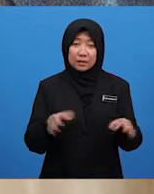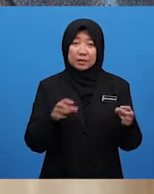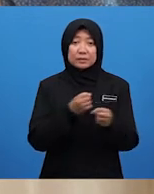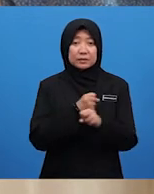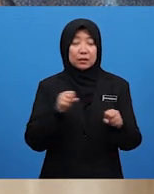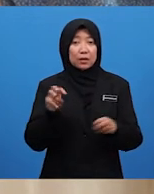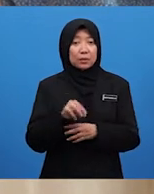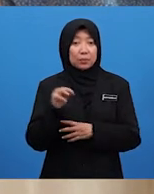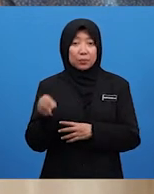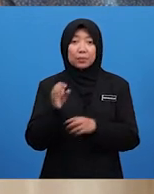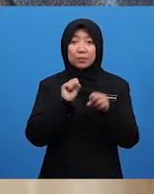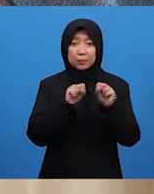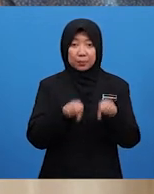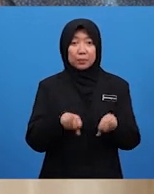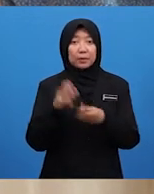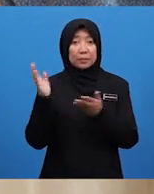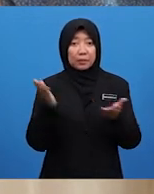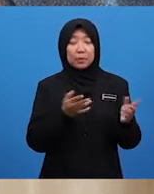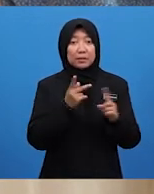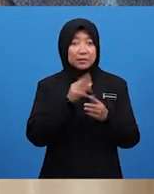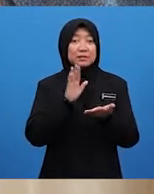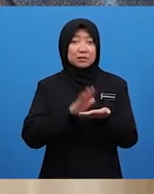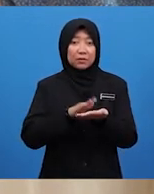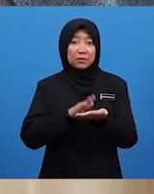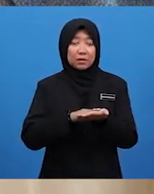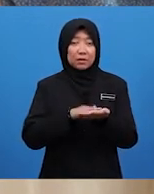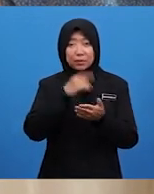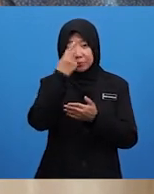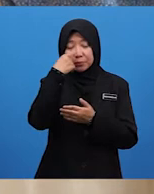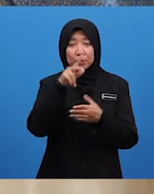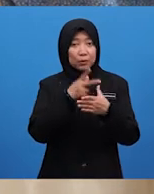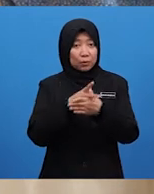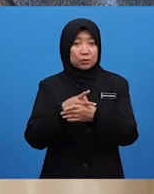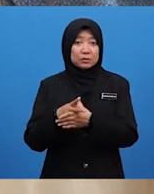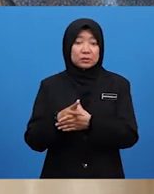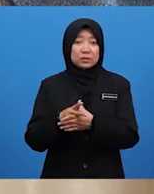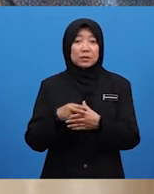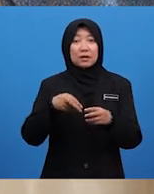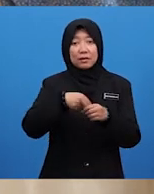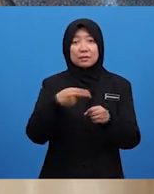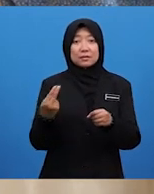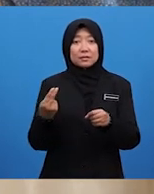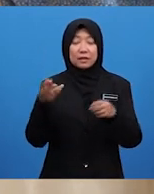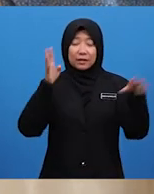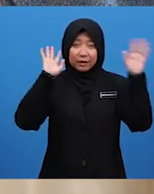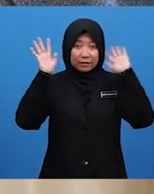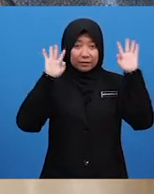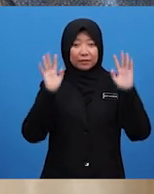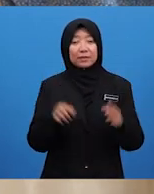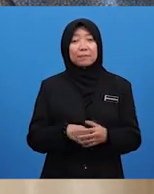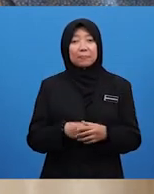Setelah siap, murid boleh bawa ke sekolah nanti untuk kongsikan hasil